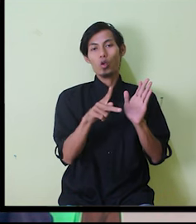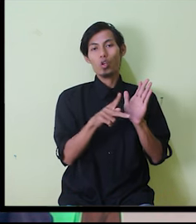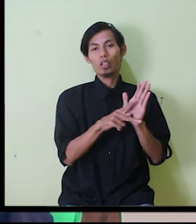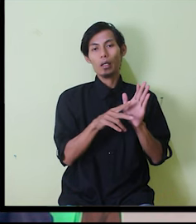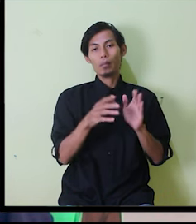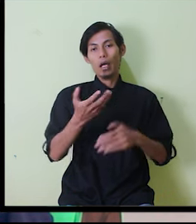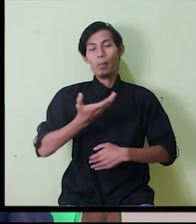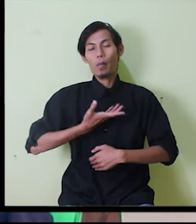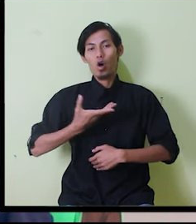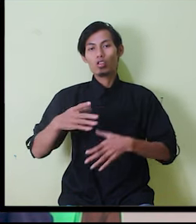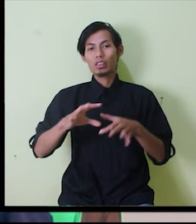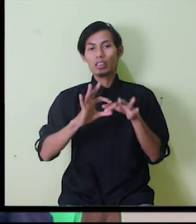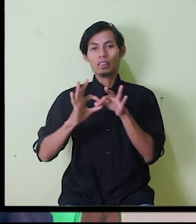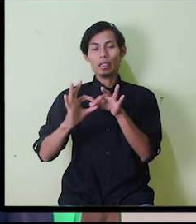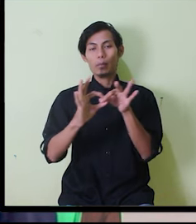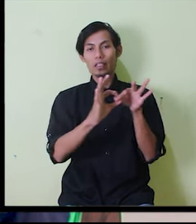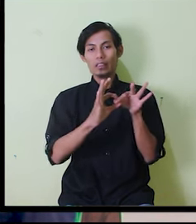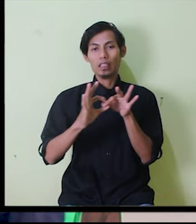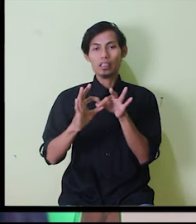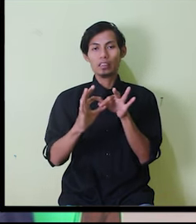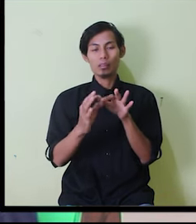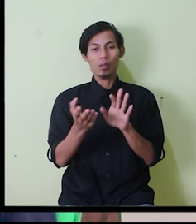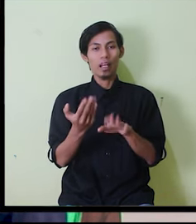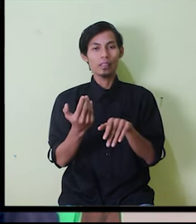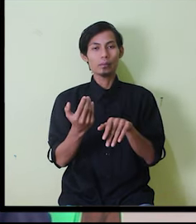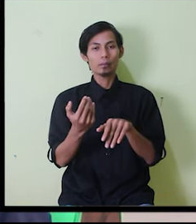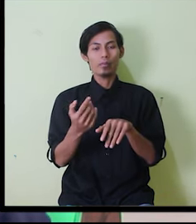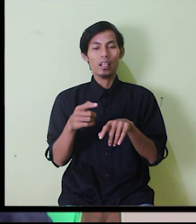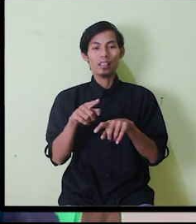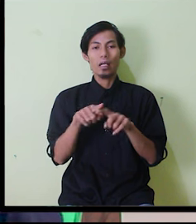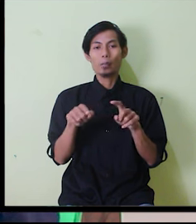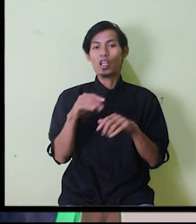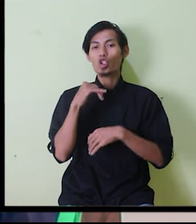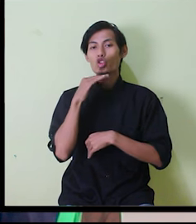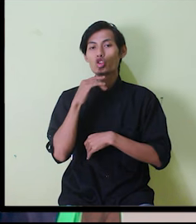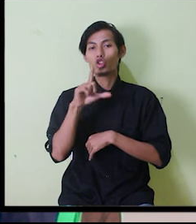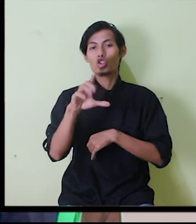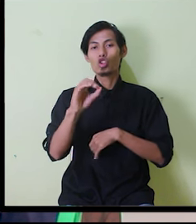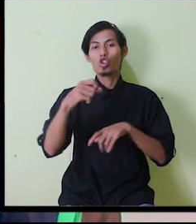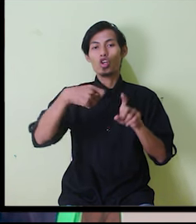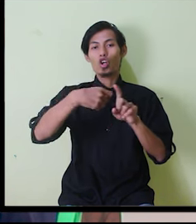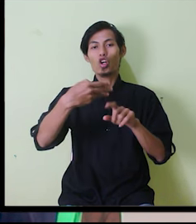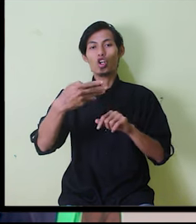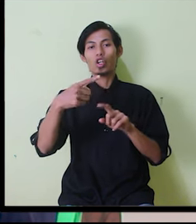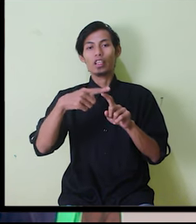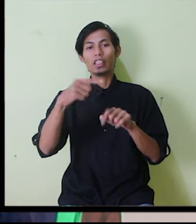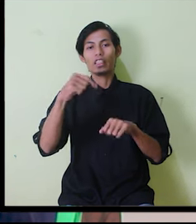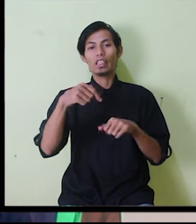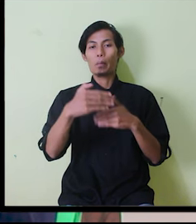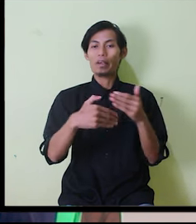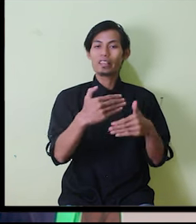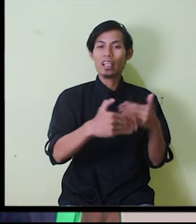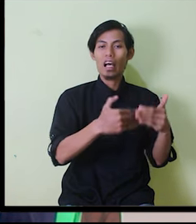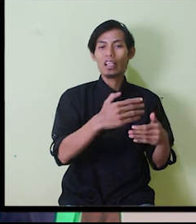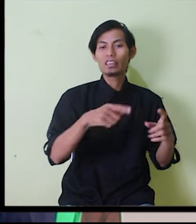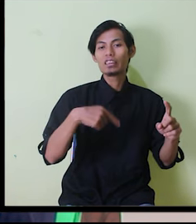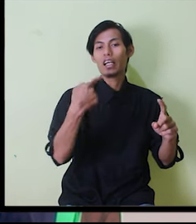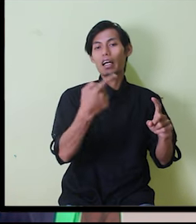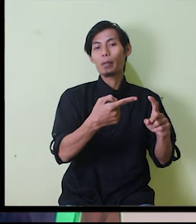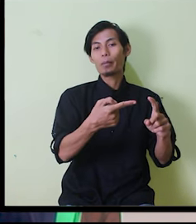program yang ingin dikolaboran lagi tapi ini nunggu loget pembayaran ini berjalan dulu sampai